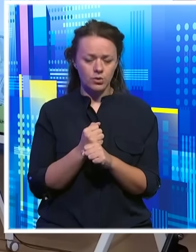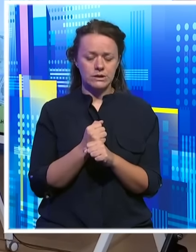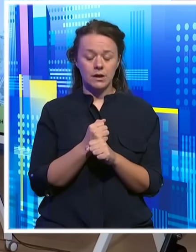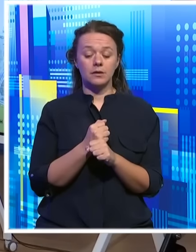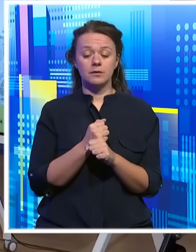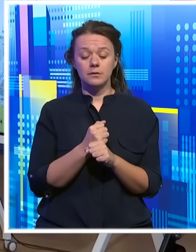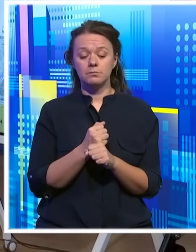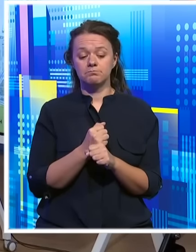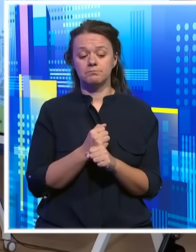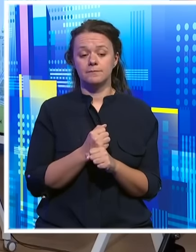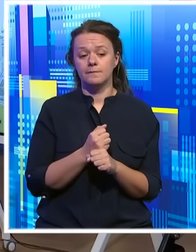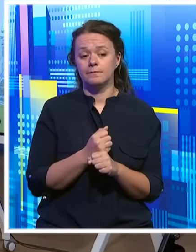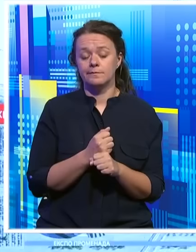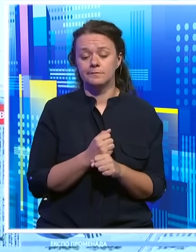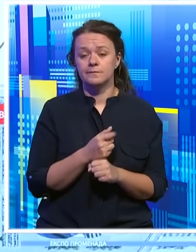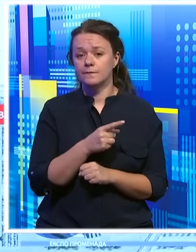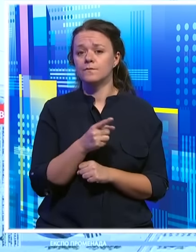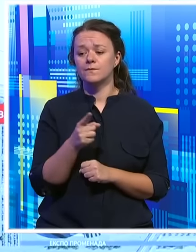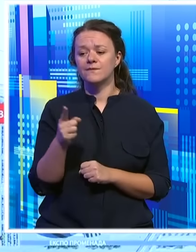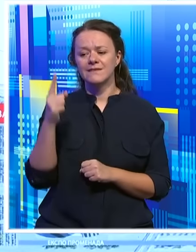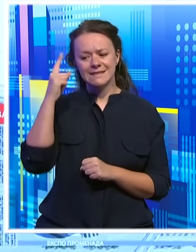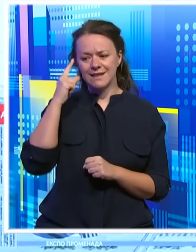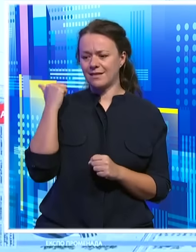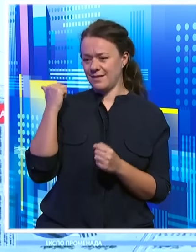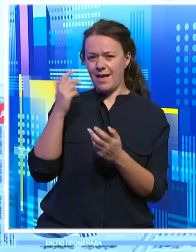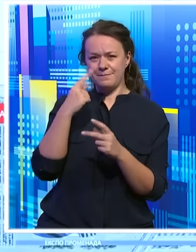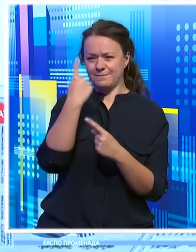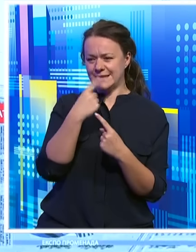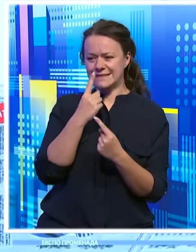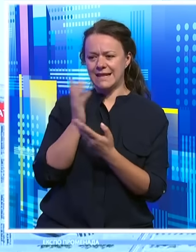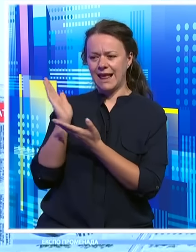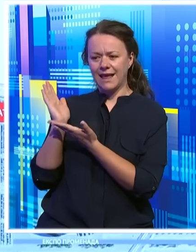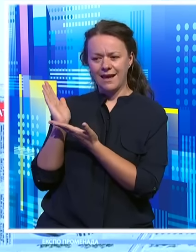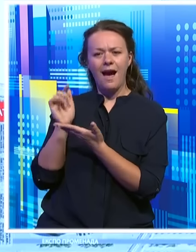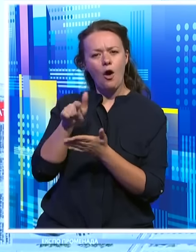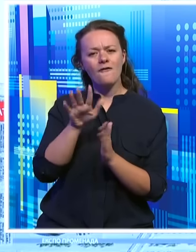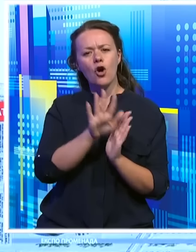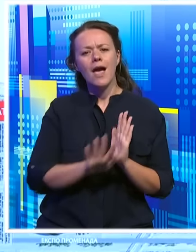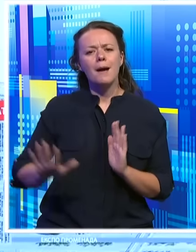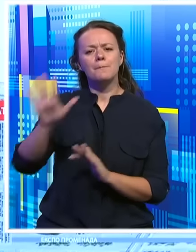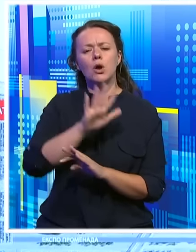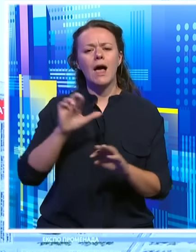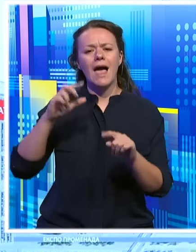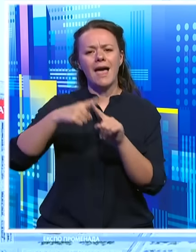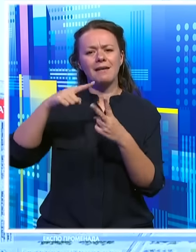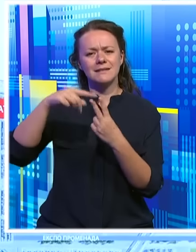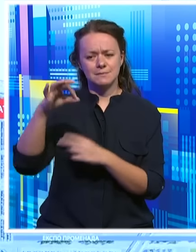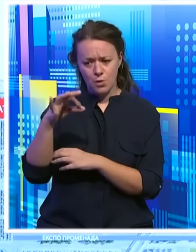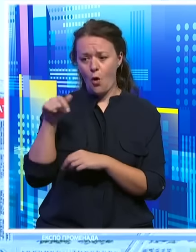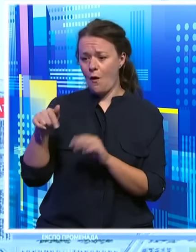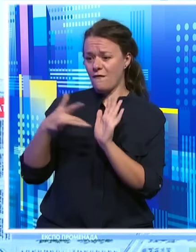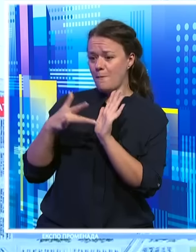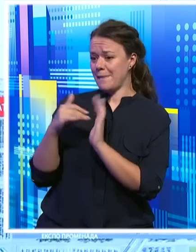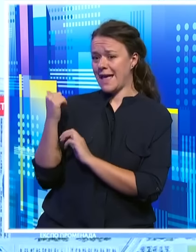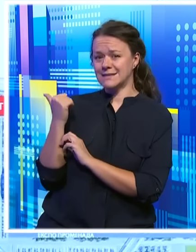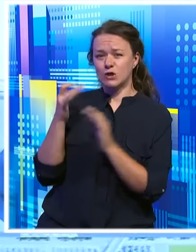se, ovo je prostor Expa, ovde se nalazi železnička stanica, baš